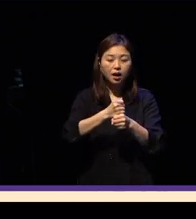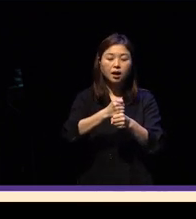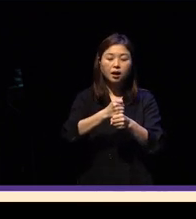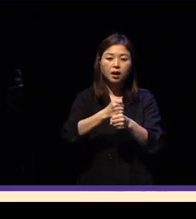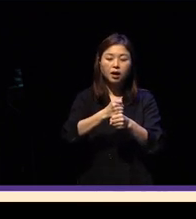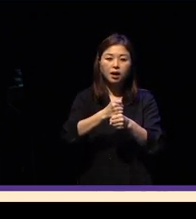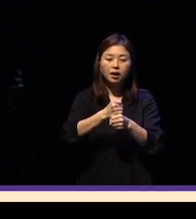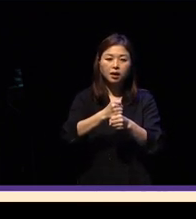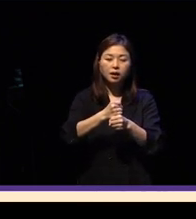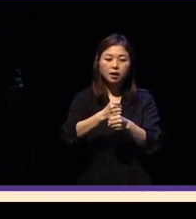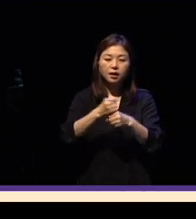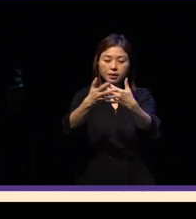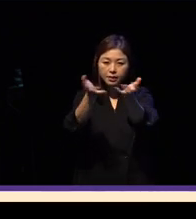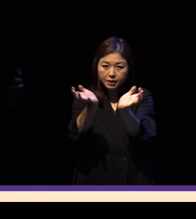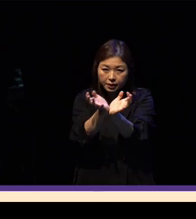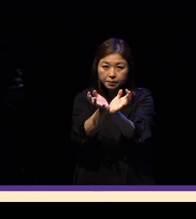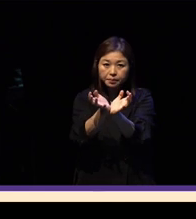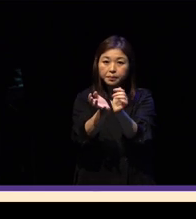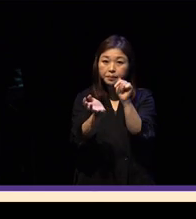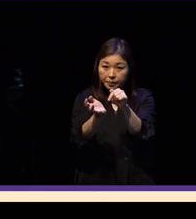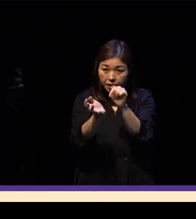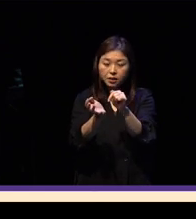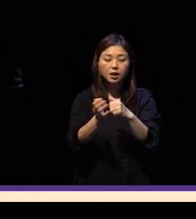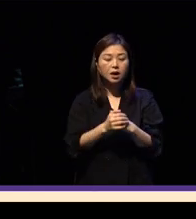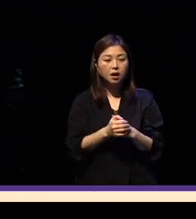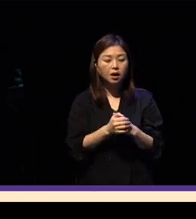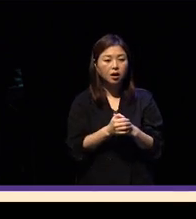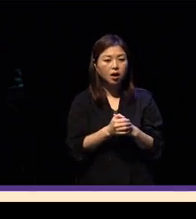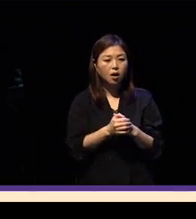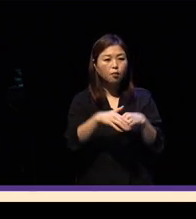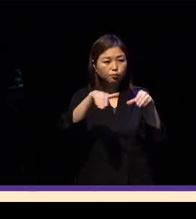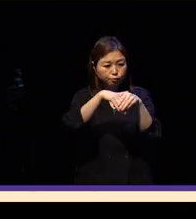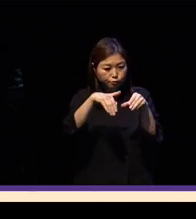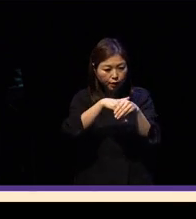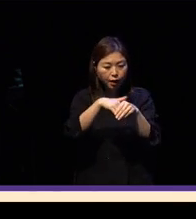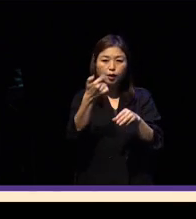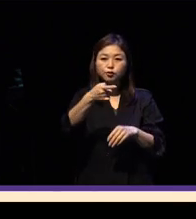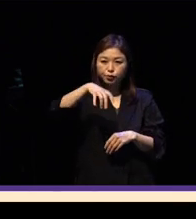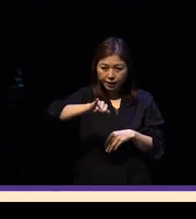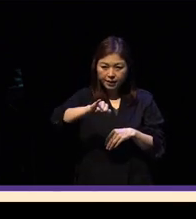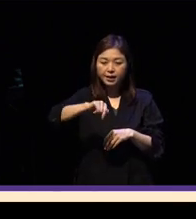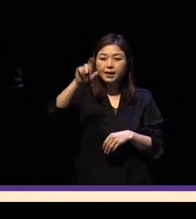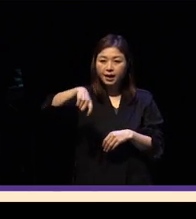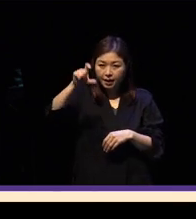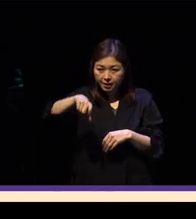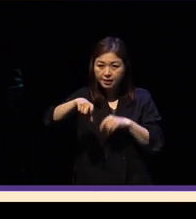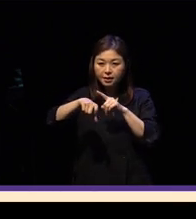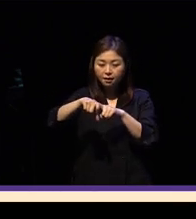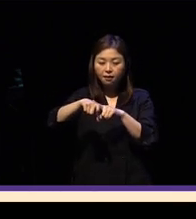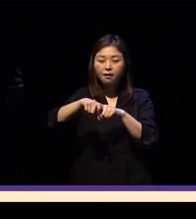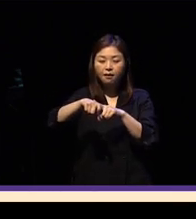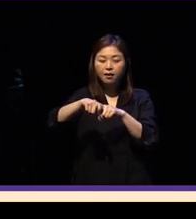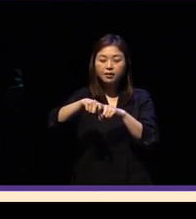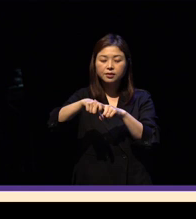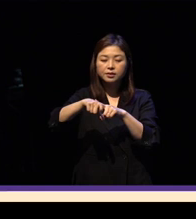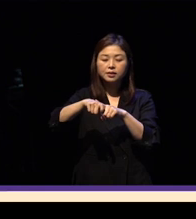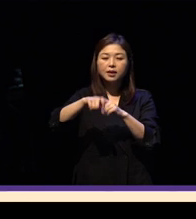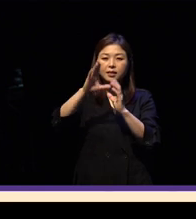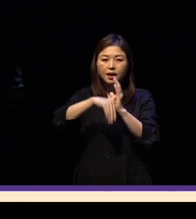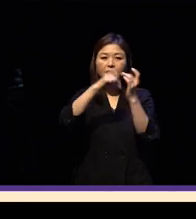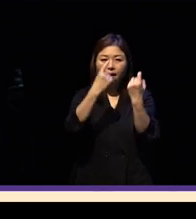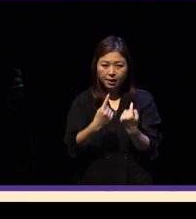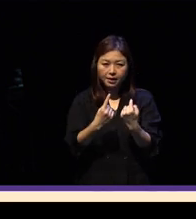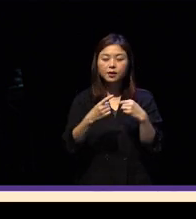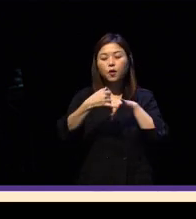공연장에게는 모든 공연에 대해서 문화 누리카드 결제 시 할인 권종을 필수적으로 포함하여야 합니다. 또한